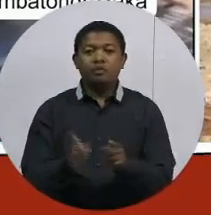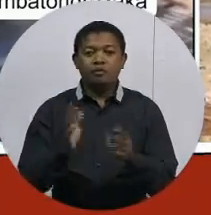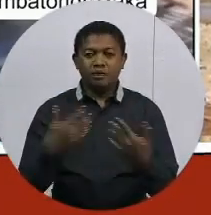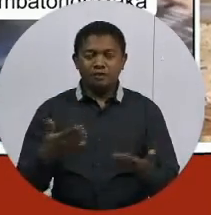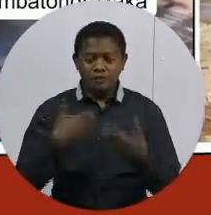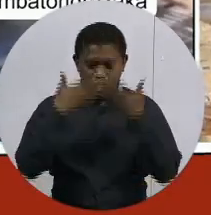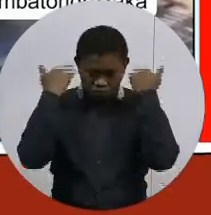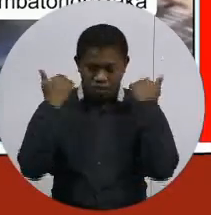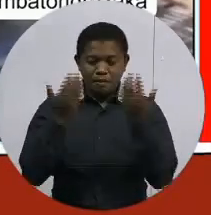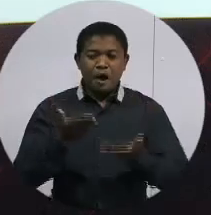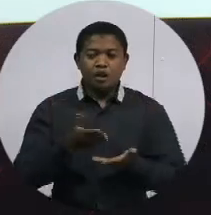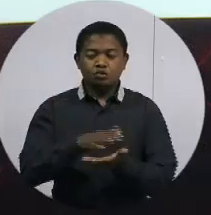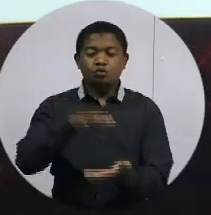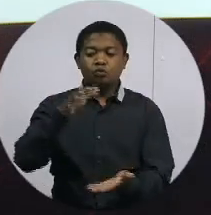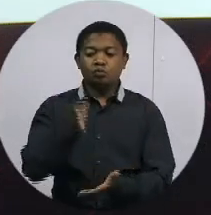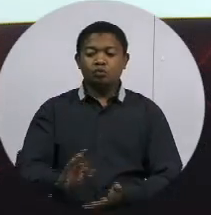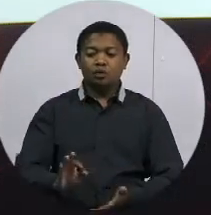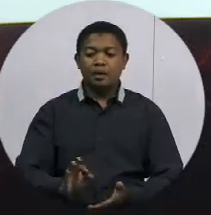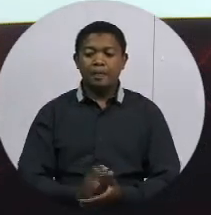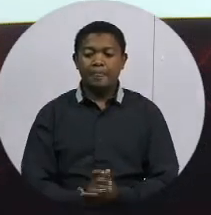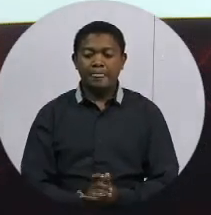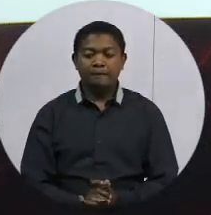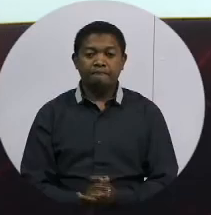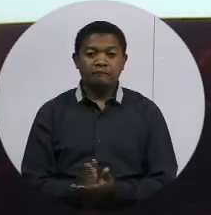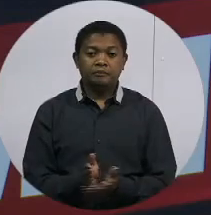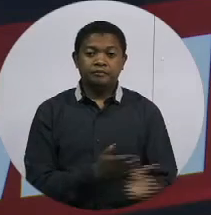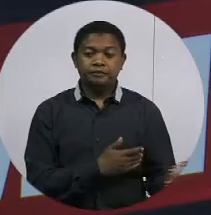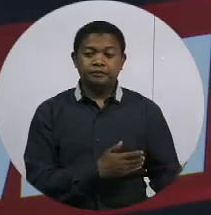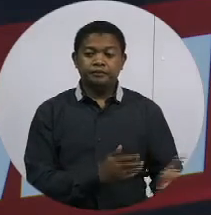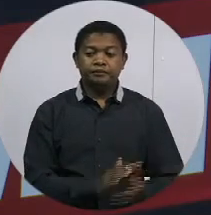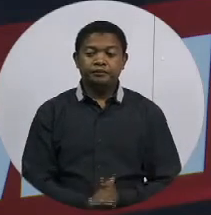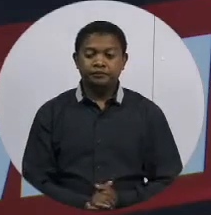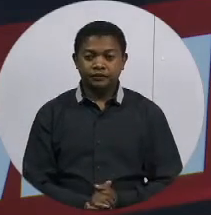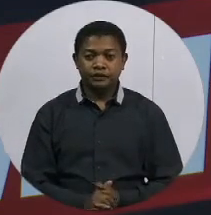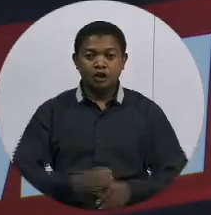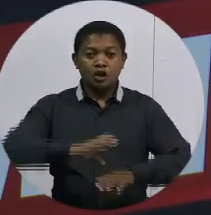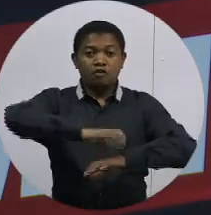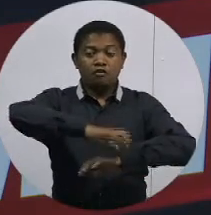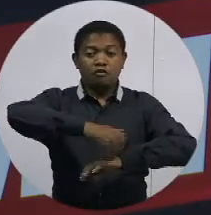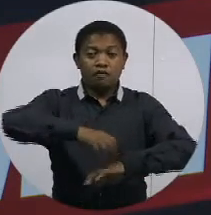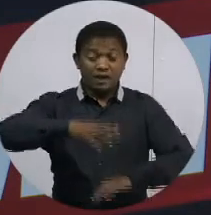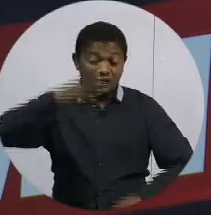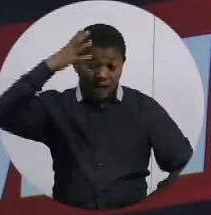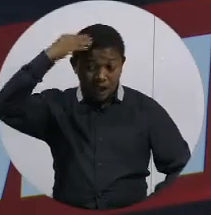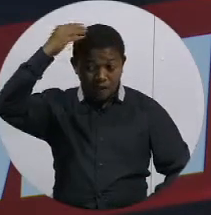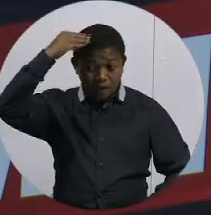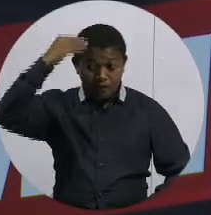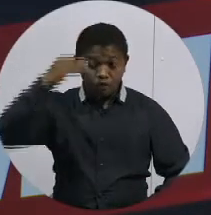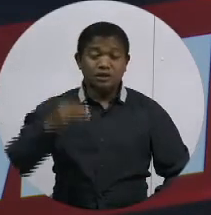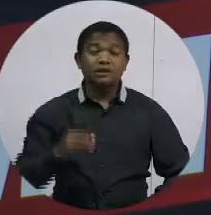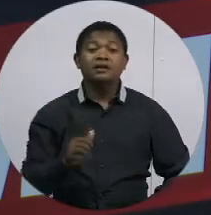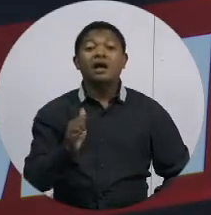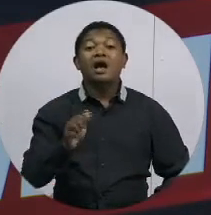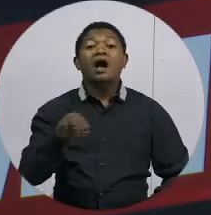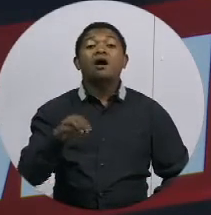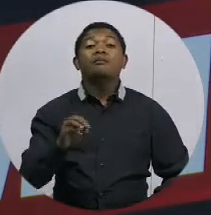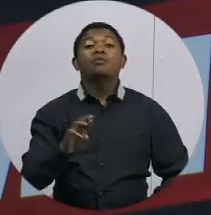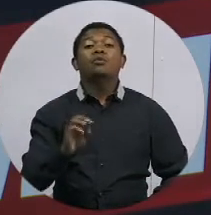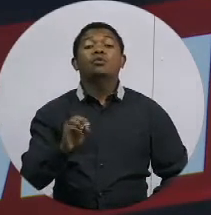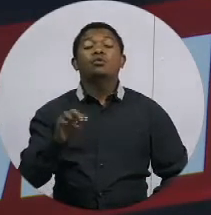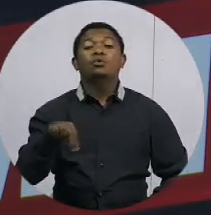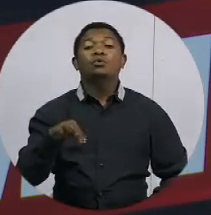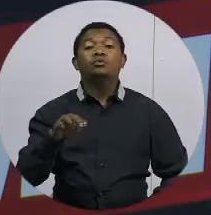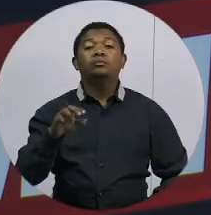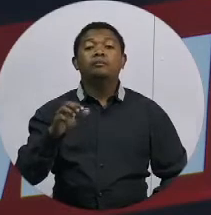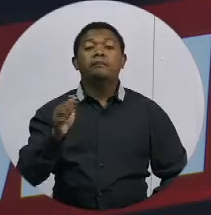amin'izany. Any amin'ny faritra amorony maniny kosa indray mikaikaiky fatratra ireo tantsaha any ambositra